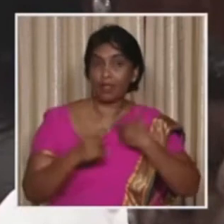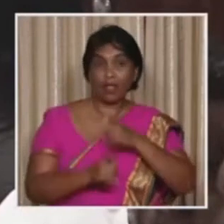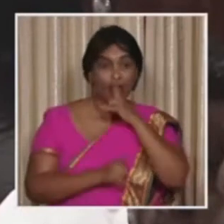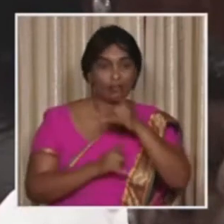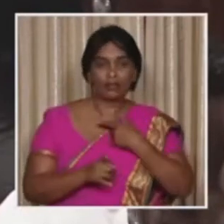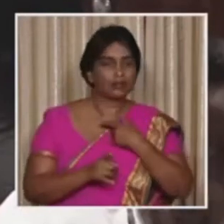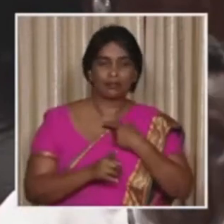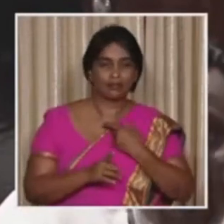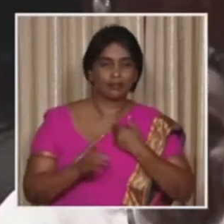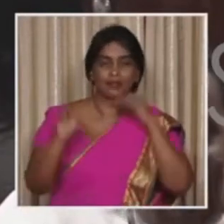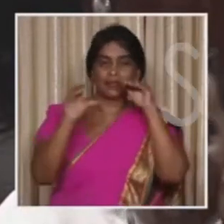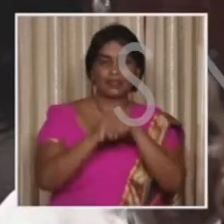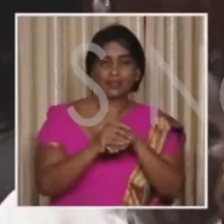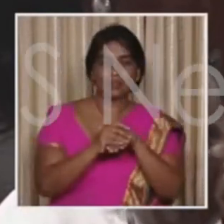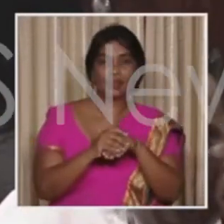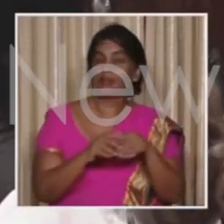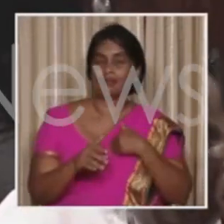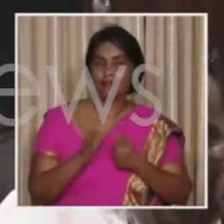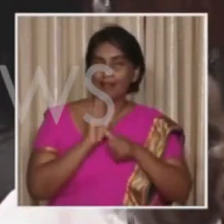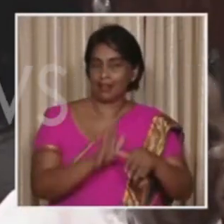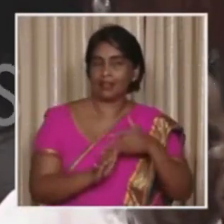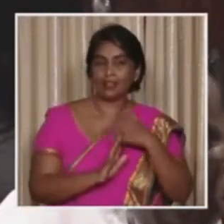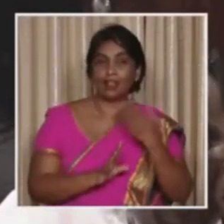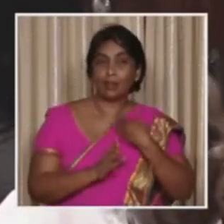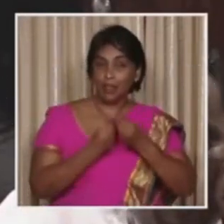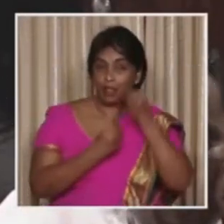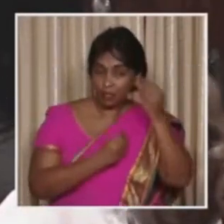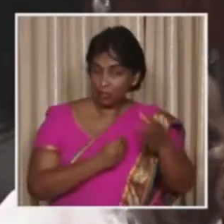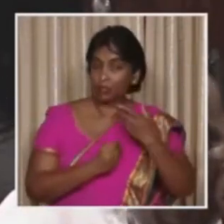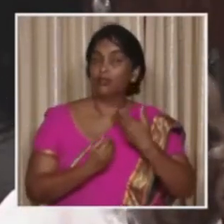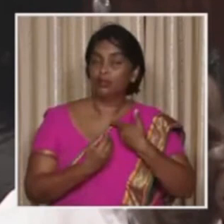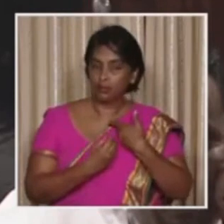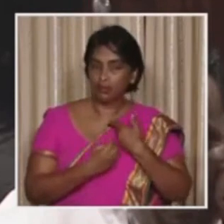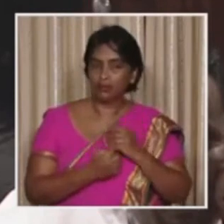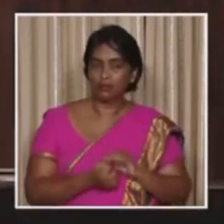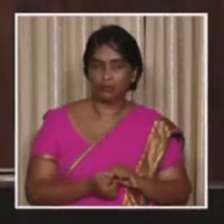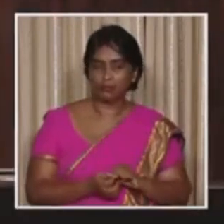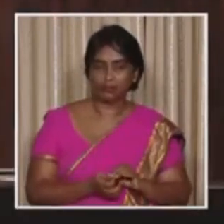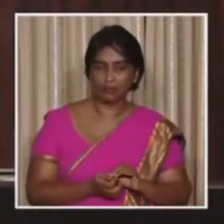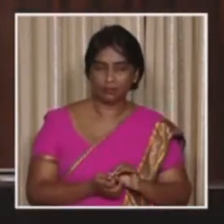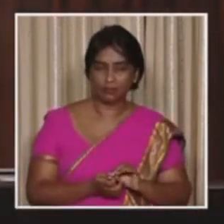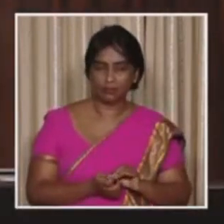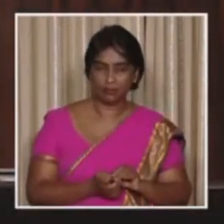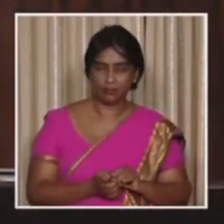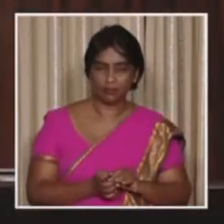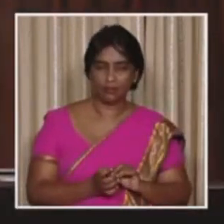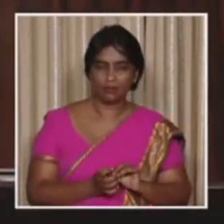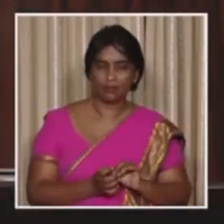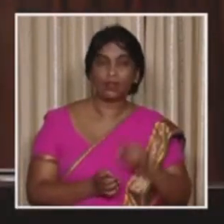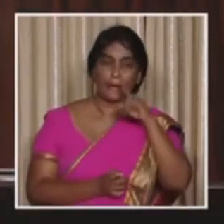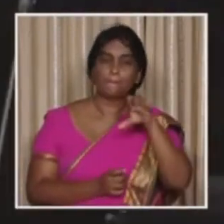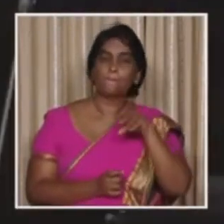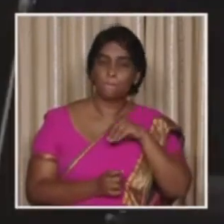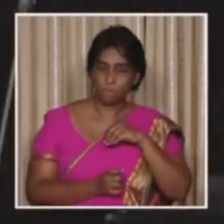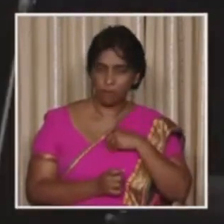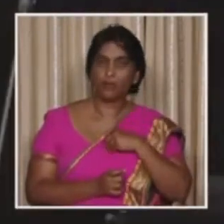කරාට කිසිම පක්ෂයකට අපි පාවා දෙන්නේ නැහැ. අපි දුන්න ජනතාවට ඒ හරි. රයිට්. නැහැ එතුමා පිළිගන්නවා